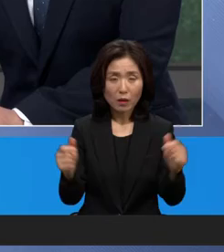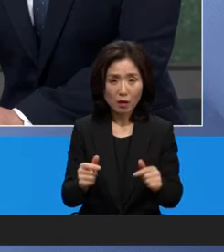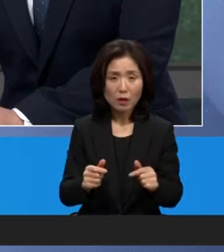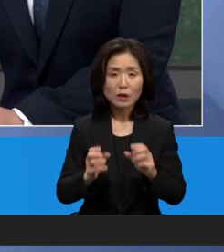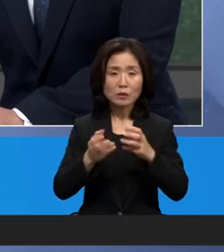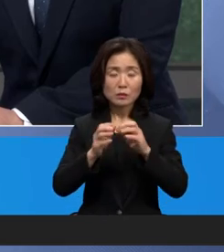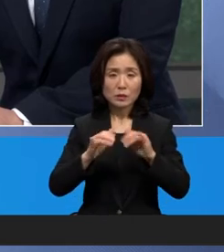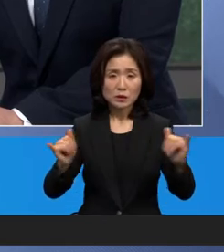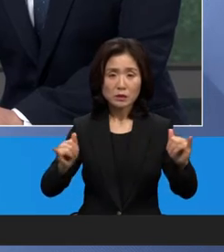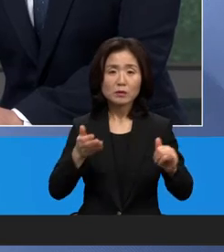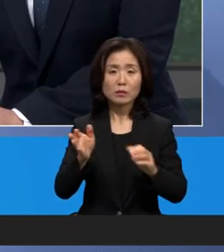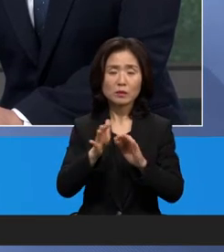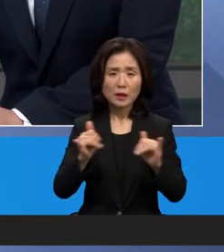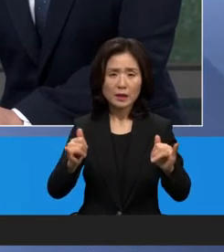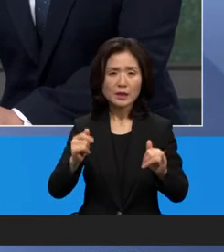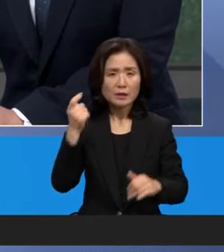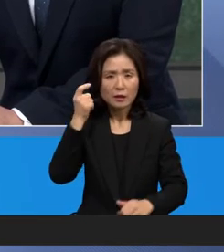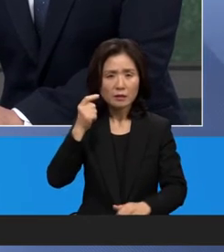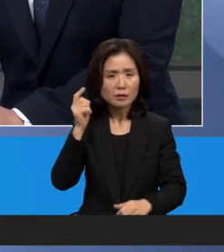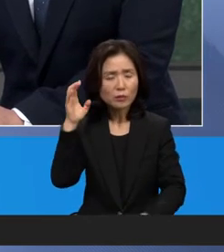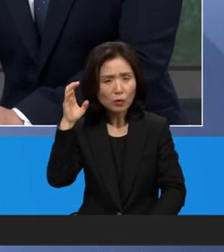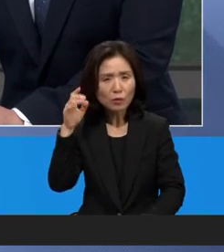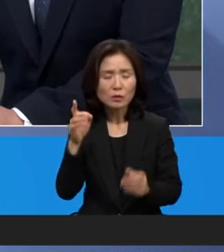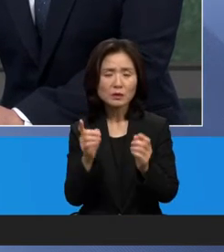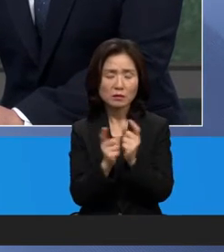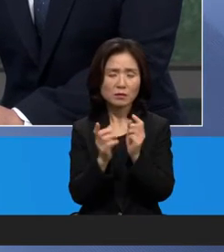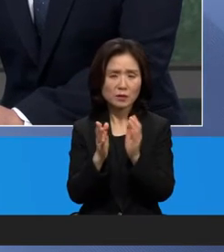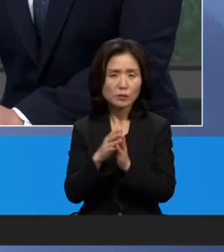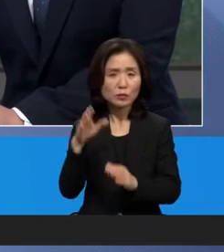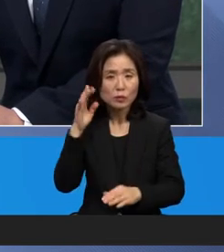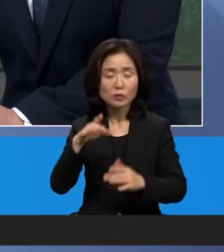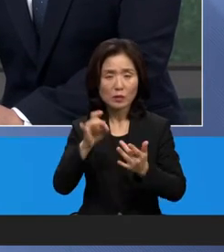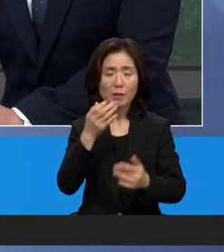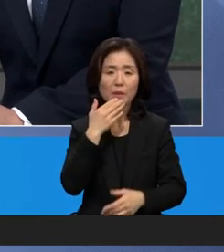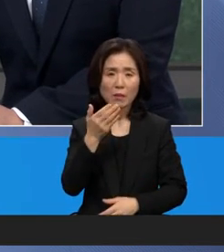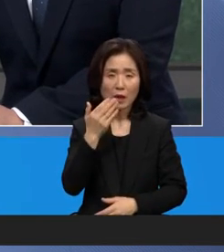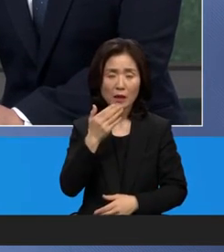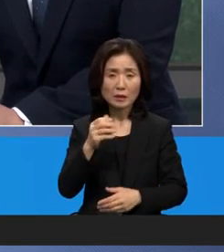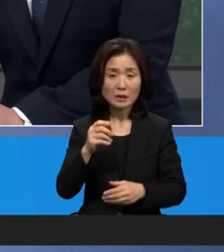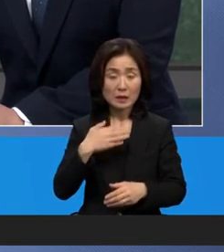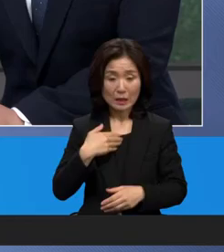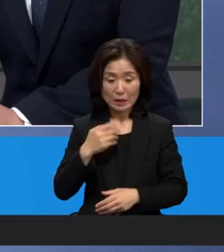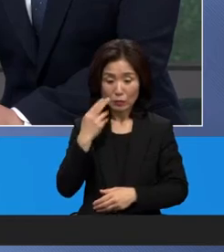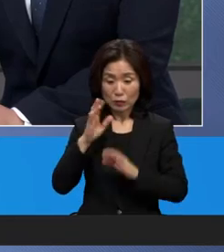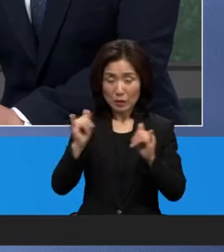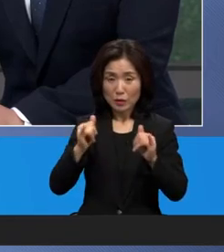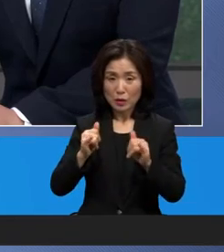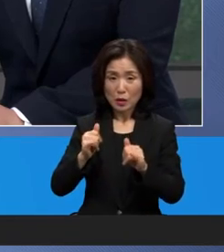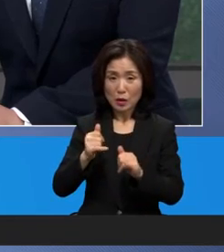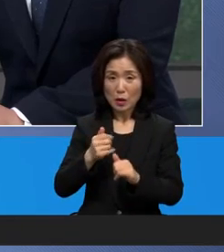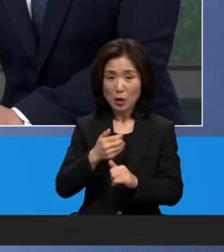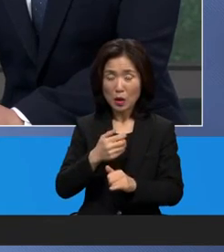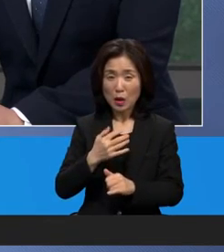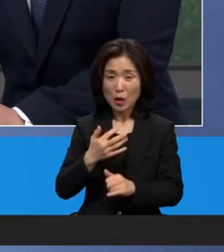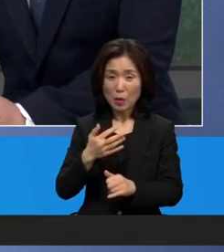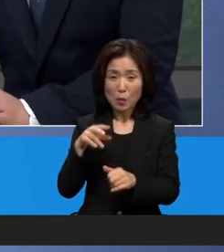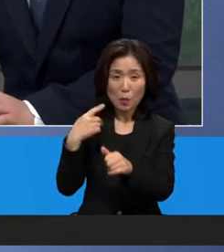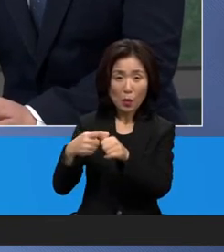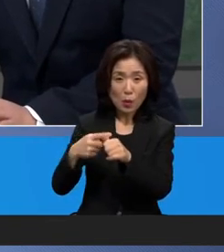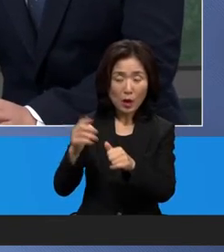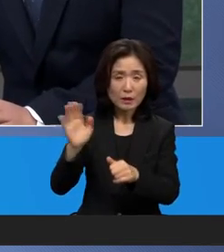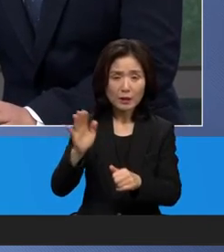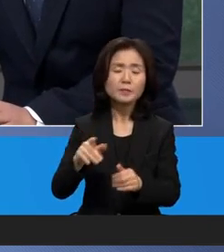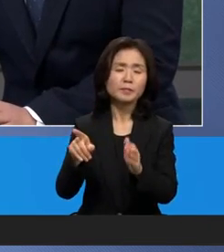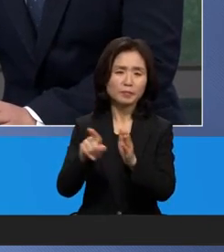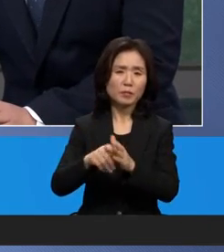전문가들의 의견을 직접 듣고 선택을 내릴 수 있다 라는 미국인들을 모욕하는 게 아니라 신뢰해야 한다고 생각한다 고 답했습니다